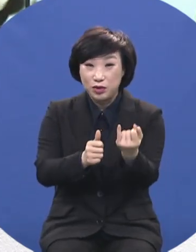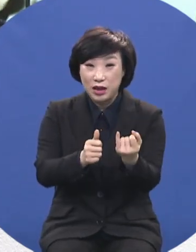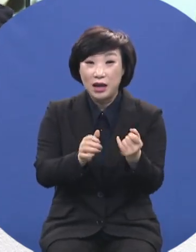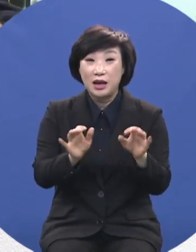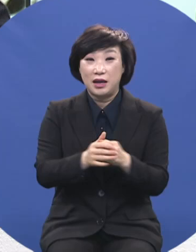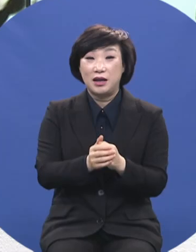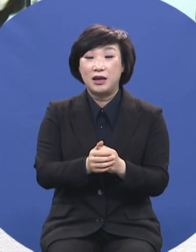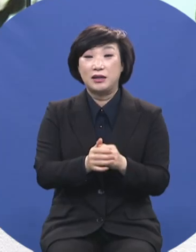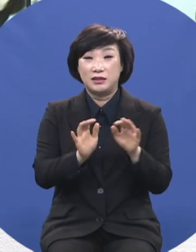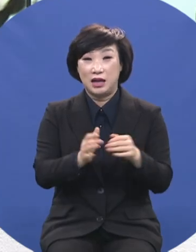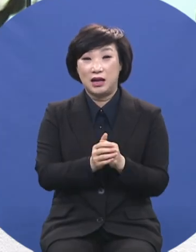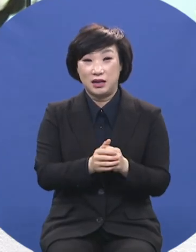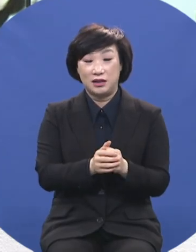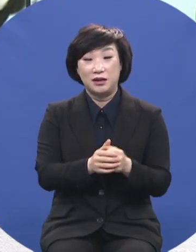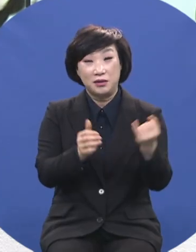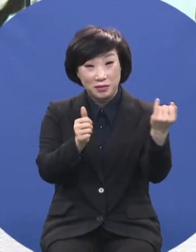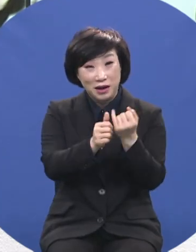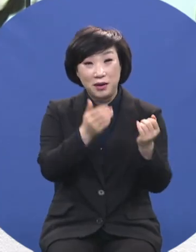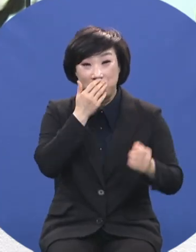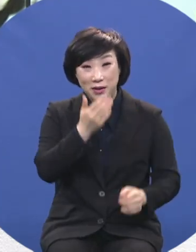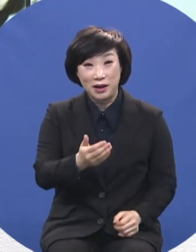것이다.